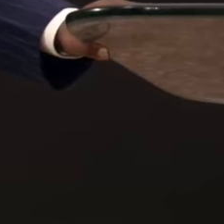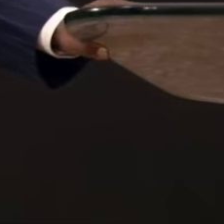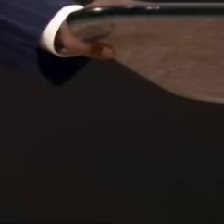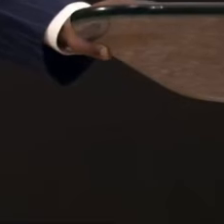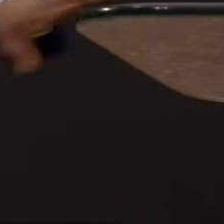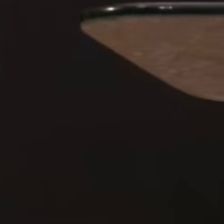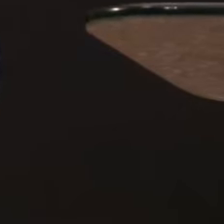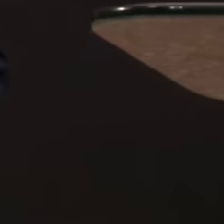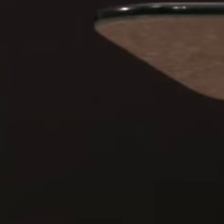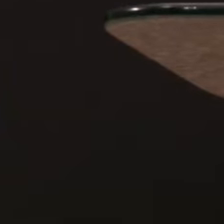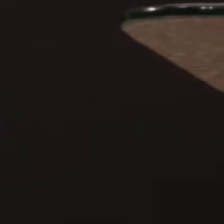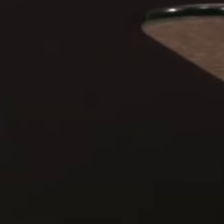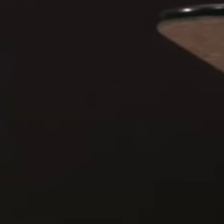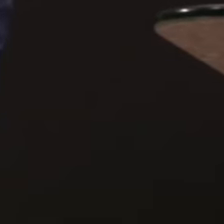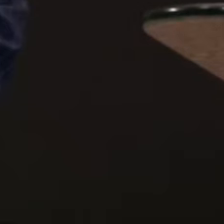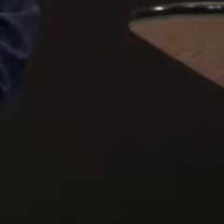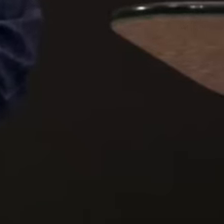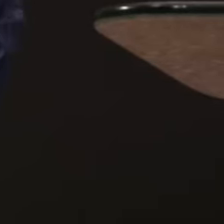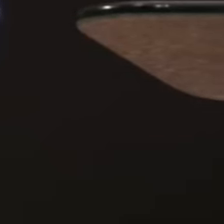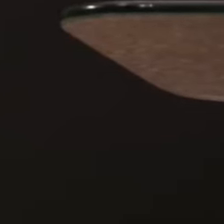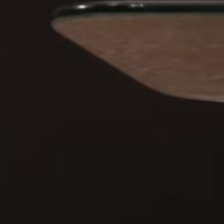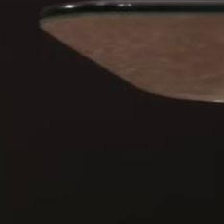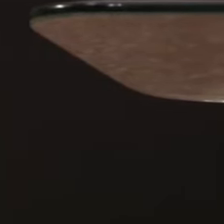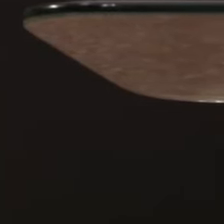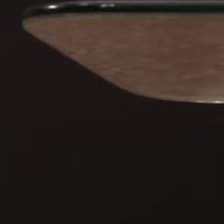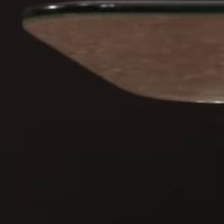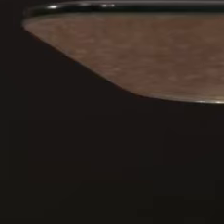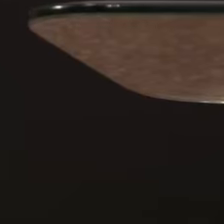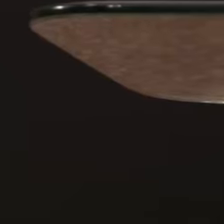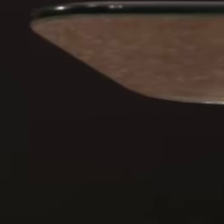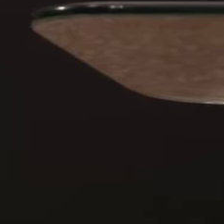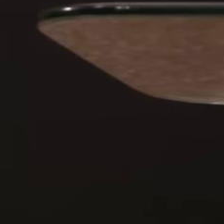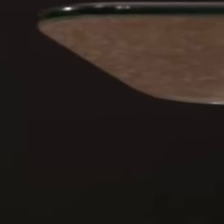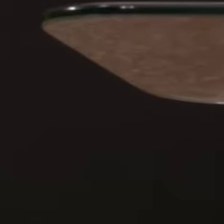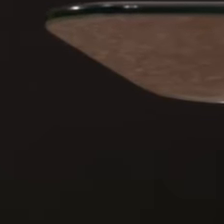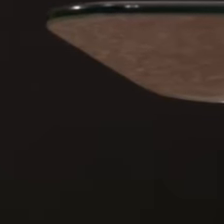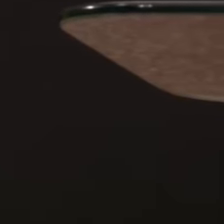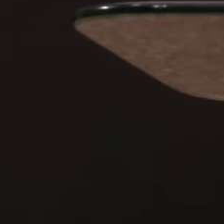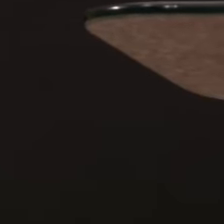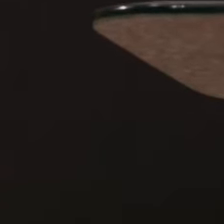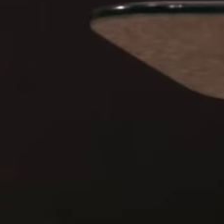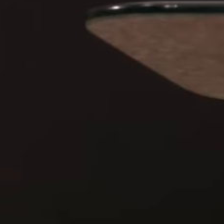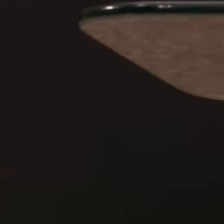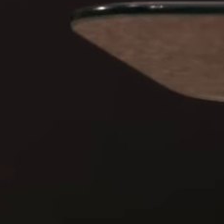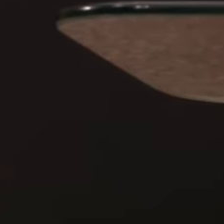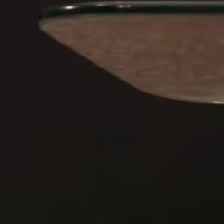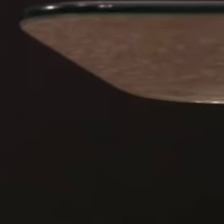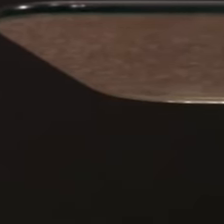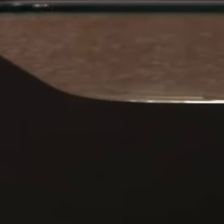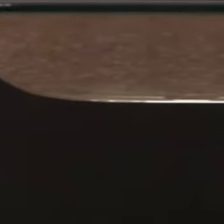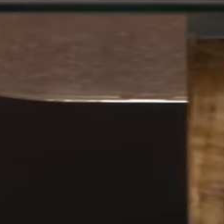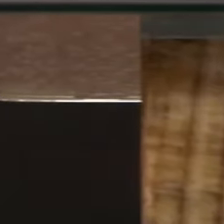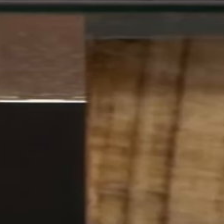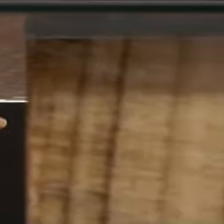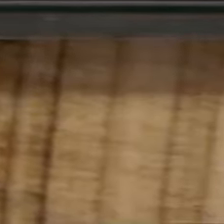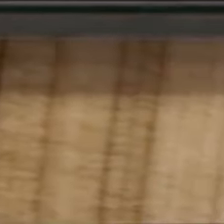grâce, au moyen de la foi. Comment persévérons-nous en face de la persécution et des souffrances lorsque nous